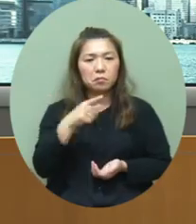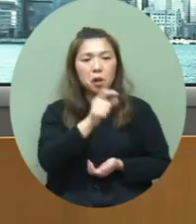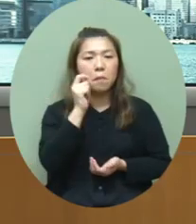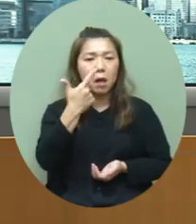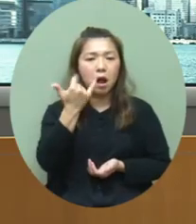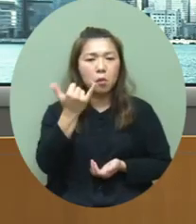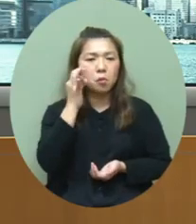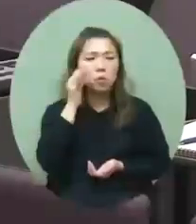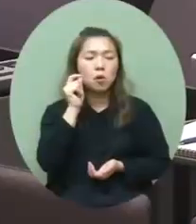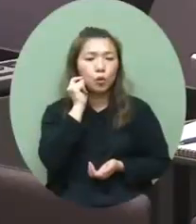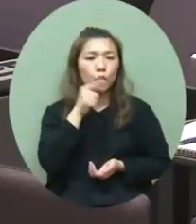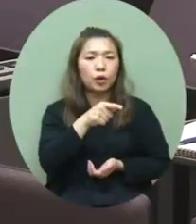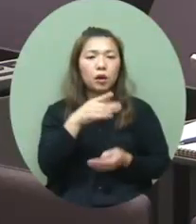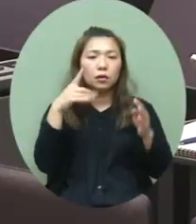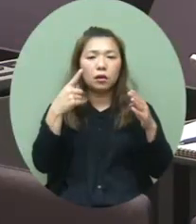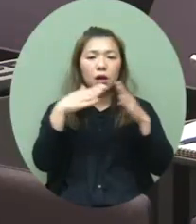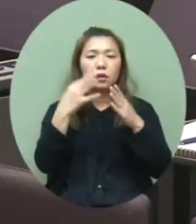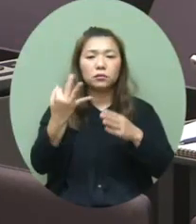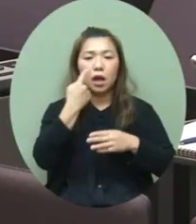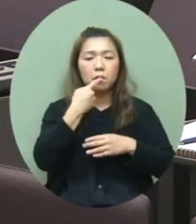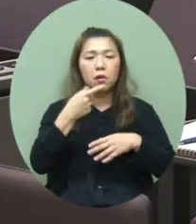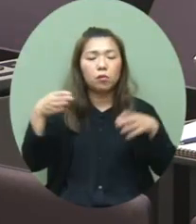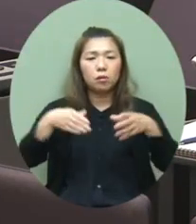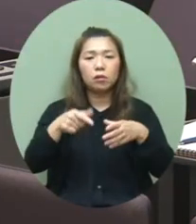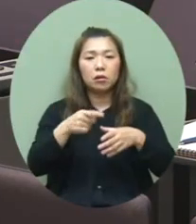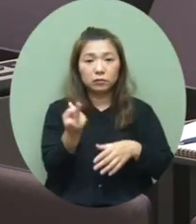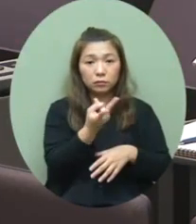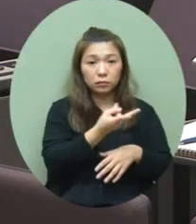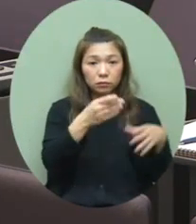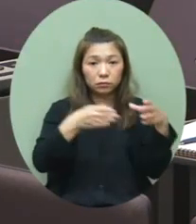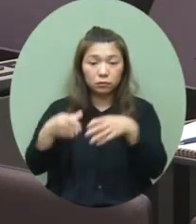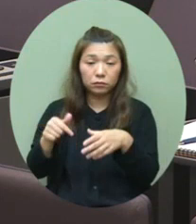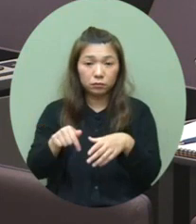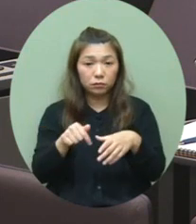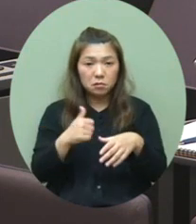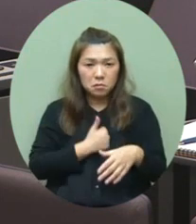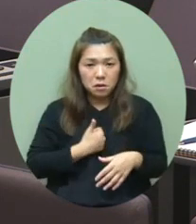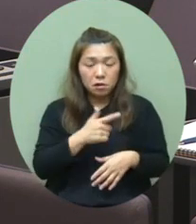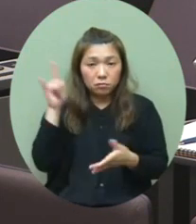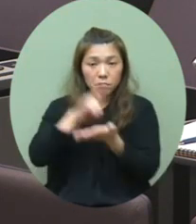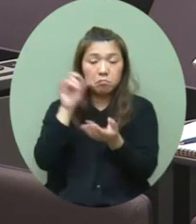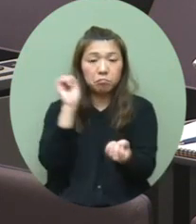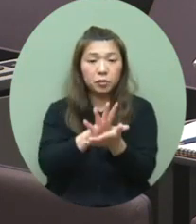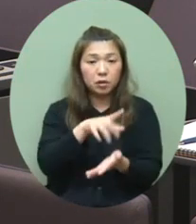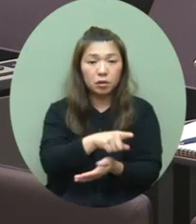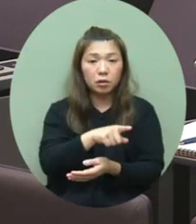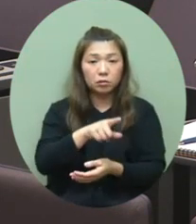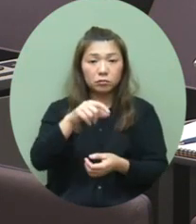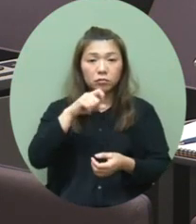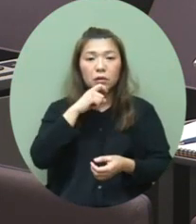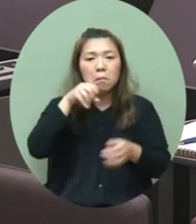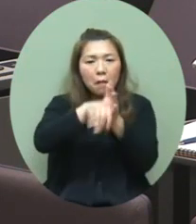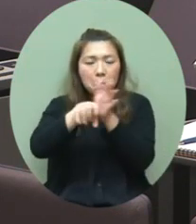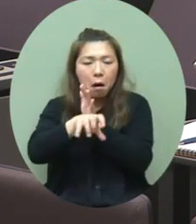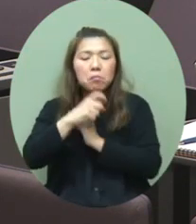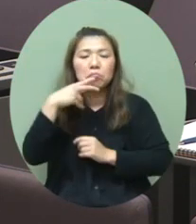女子啦，同埋嗰個一家三口咧，其實佢哋兩單個案係咪都係即係疑似係輸入個案走漏咗，然之後傳染咗